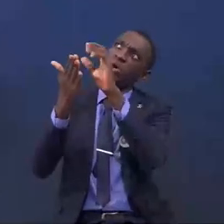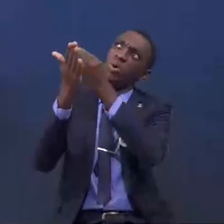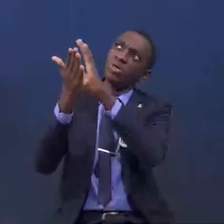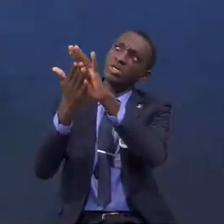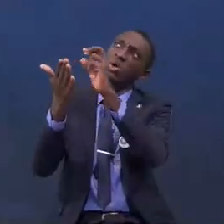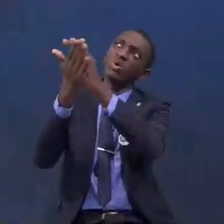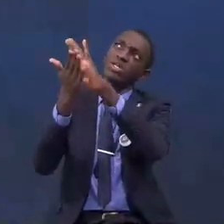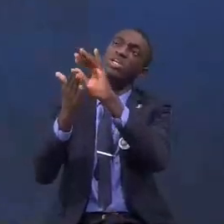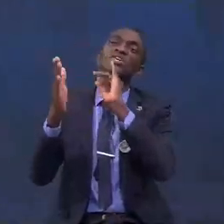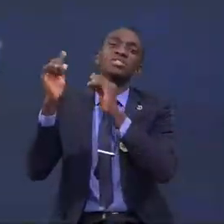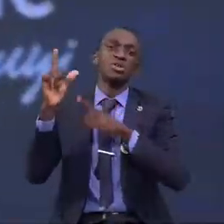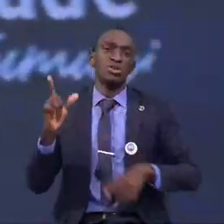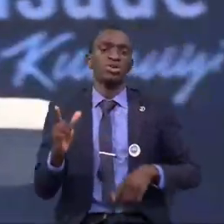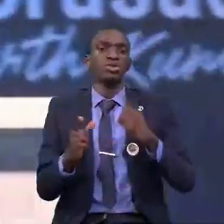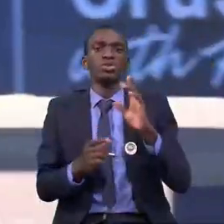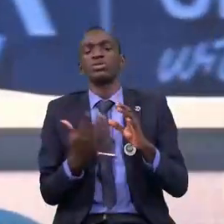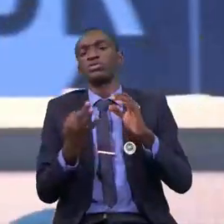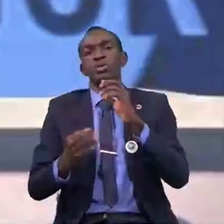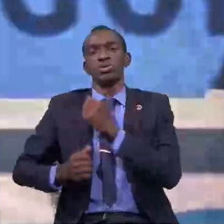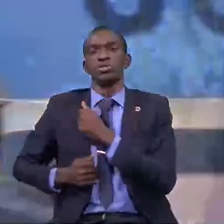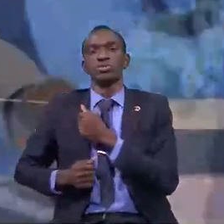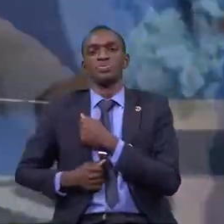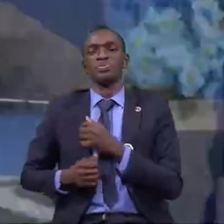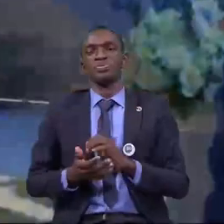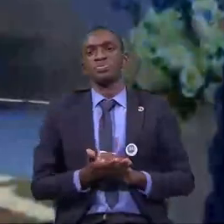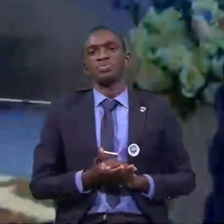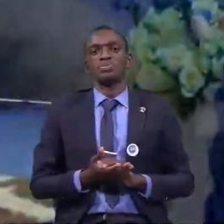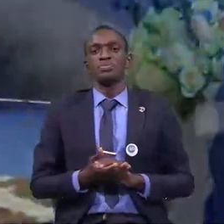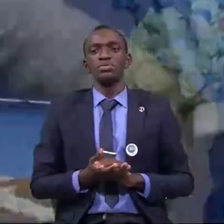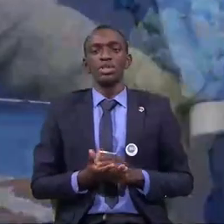Celui qui sait que Dieu est saint parce qu'il vient de chanter Saint, Saint, Saint, l'Éternel.